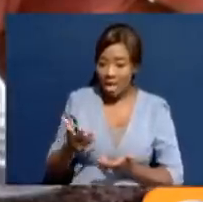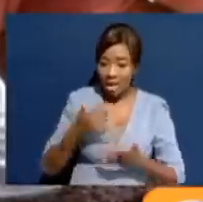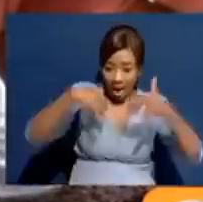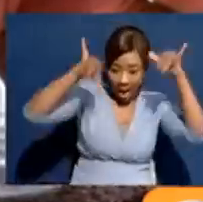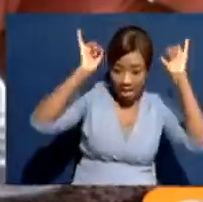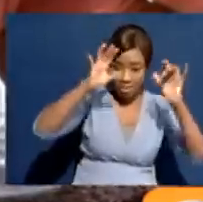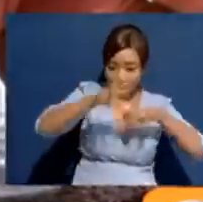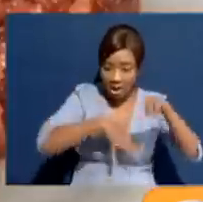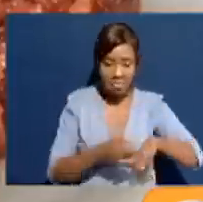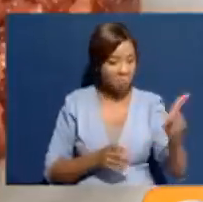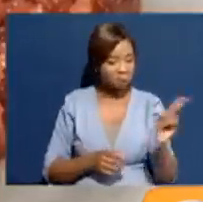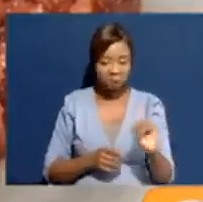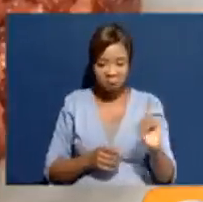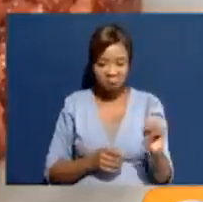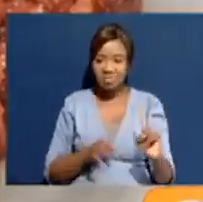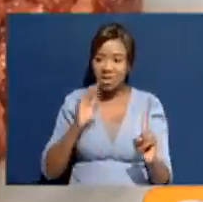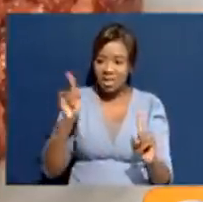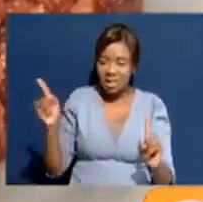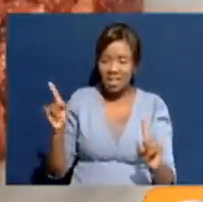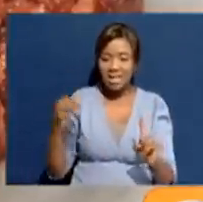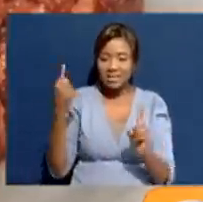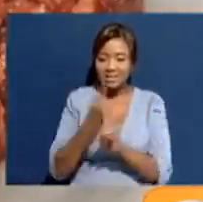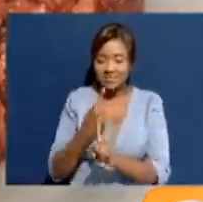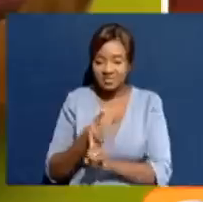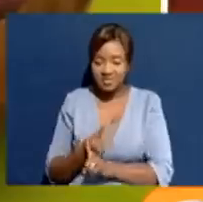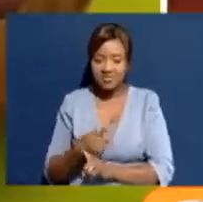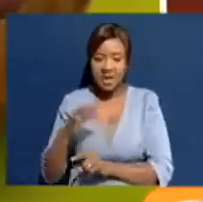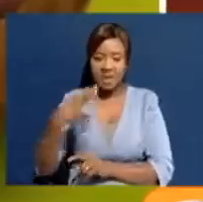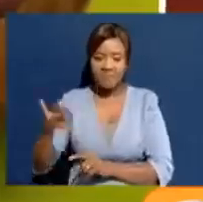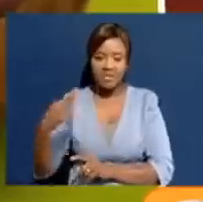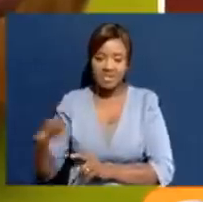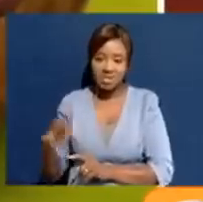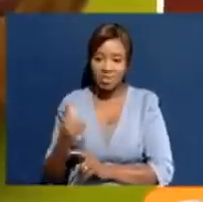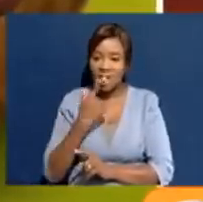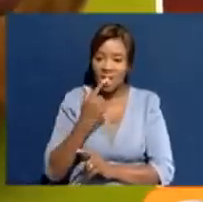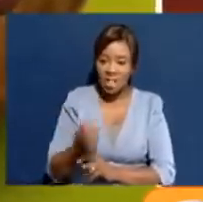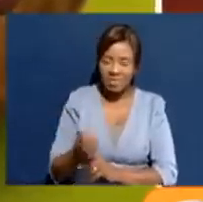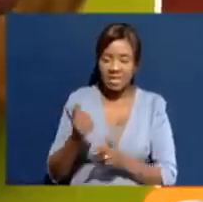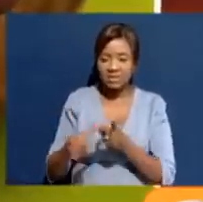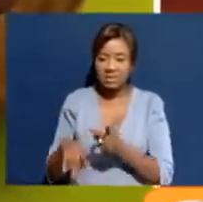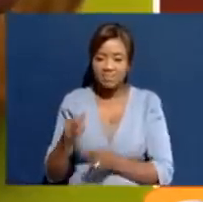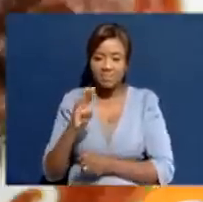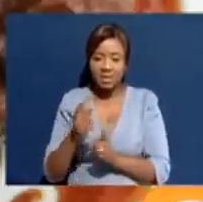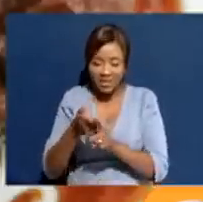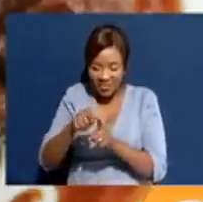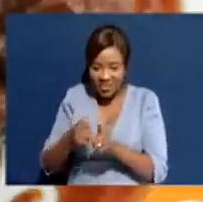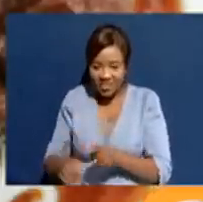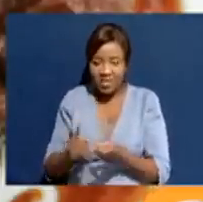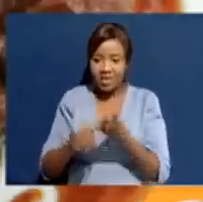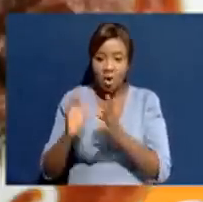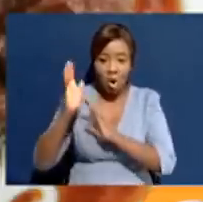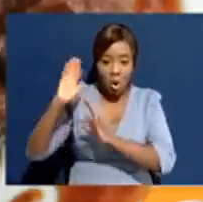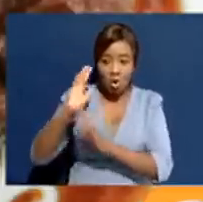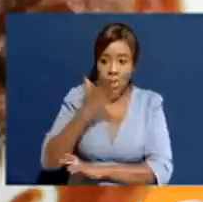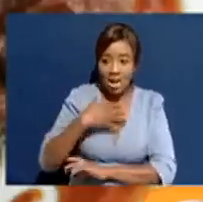nyama kwa kutumia soya, protini, mbaazi, chachu ya lishe na mafuta ya nazi